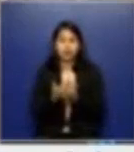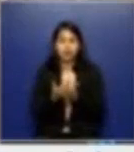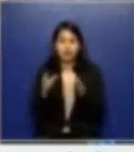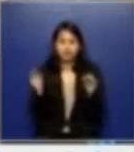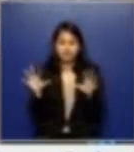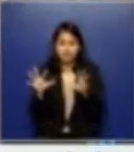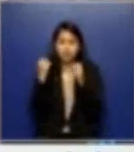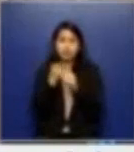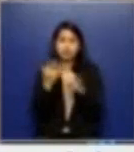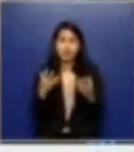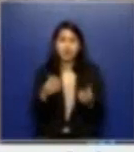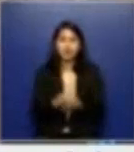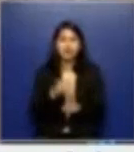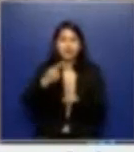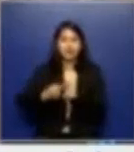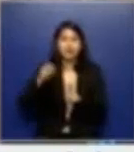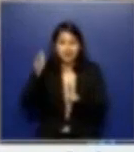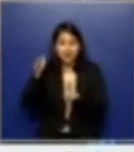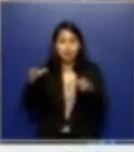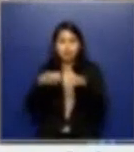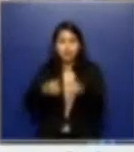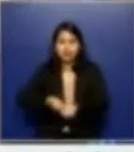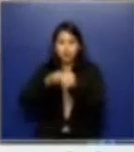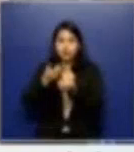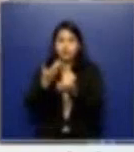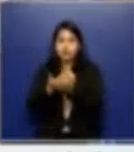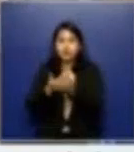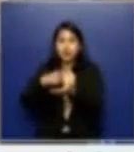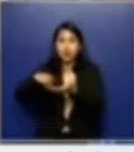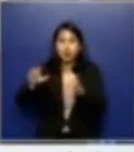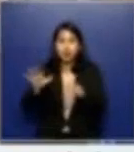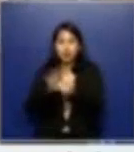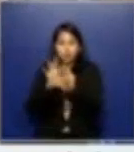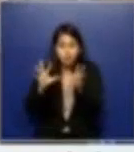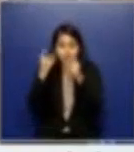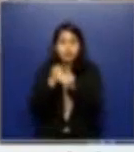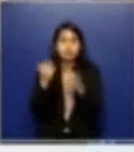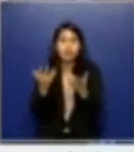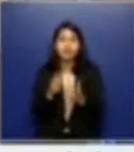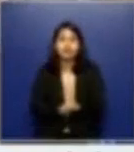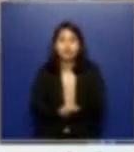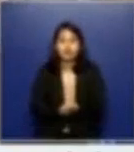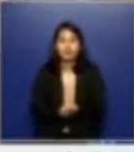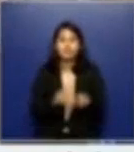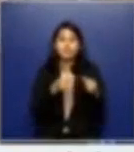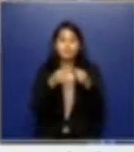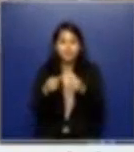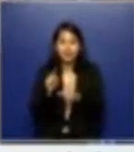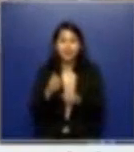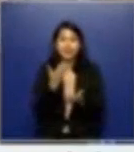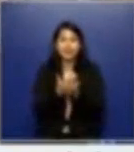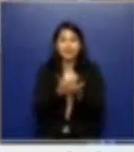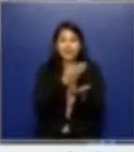แล้วรอบแรกเดือนหน้าเกษตรกรหมดและสิ่งซึ่งกำลังหมดตามมาคืออะไรครับการผ่อน